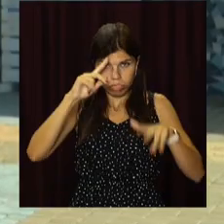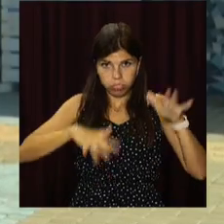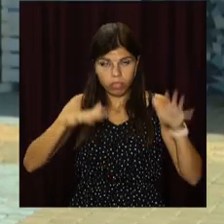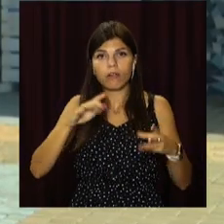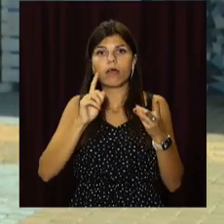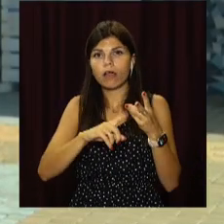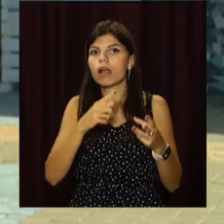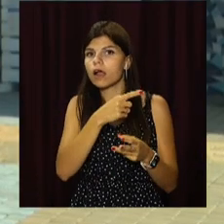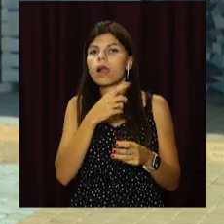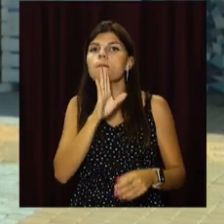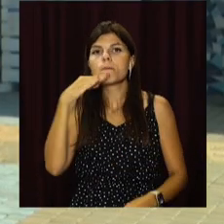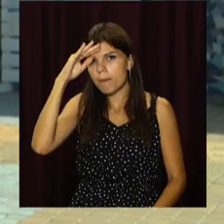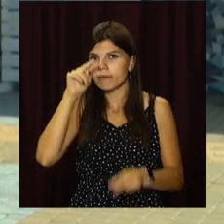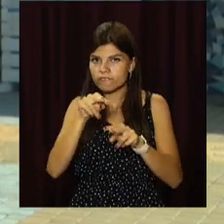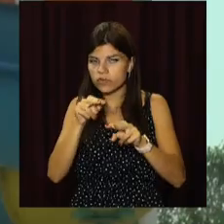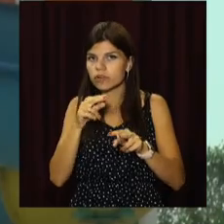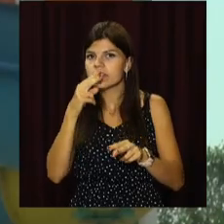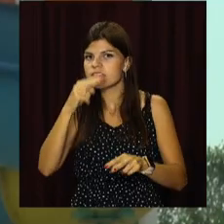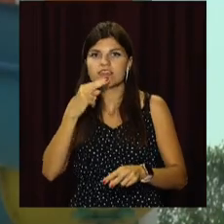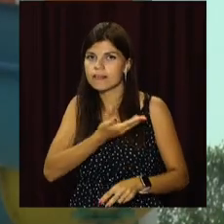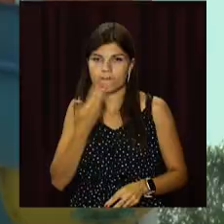та злісне невиконання батьківських обов'язків.